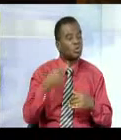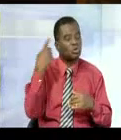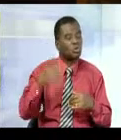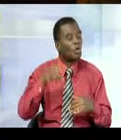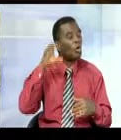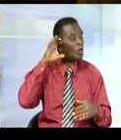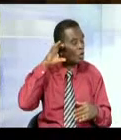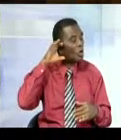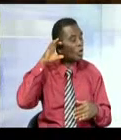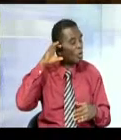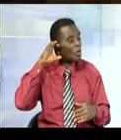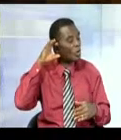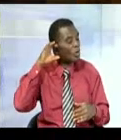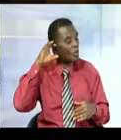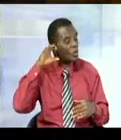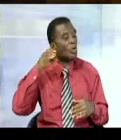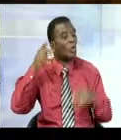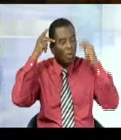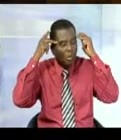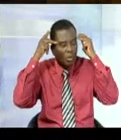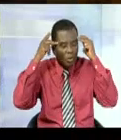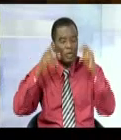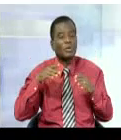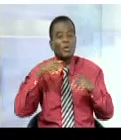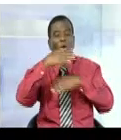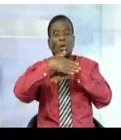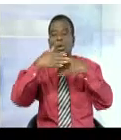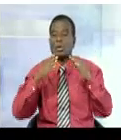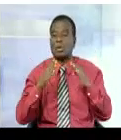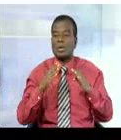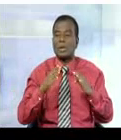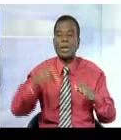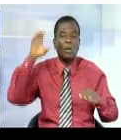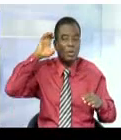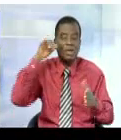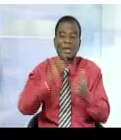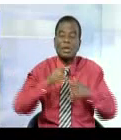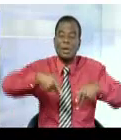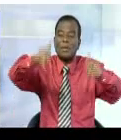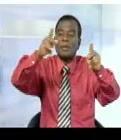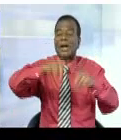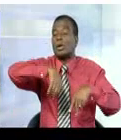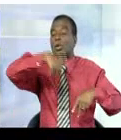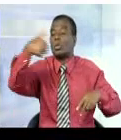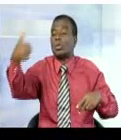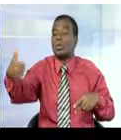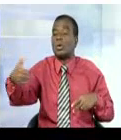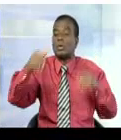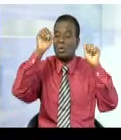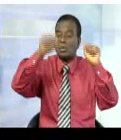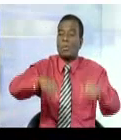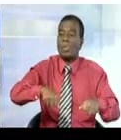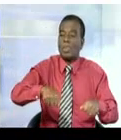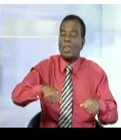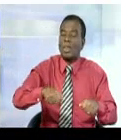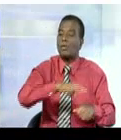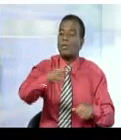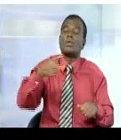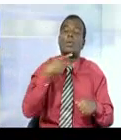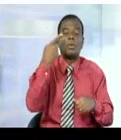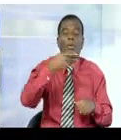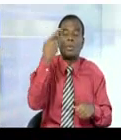oreille attentive aux préoccupations de son prochain. Écouter, c'est permettre à l'autre de pouvoir vous